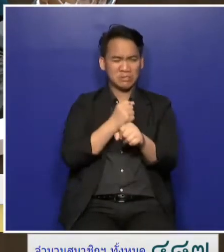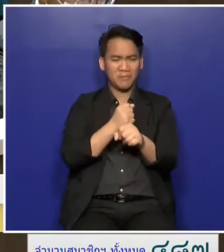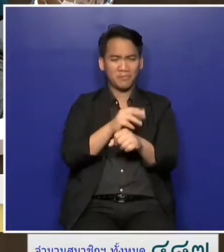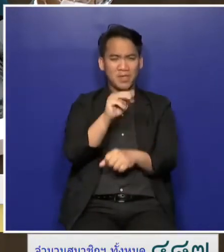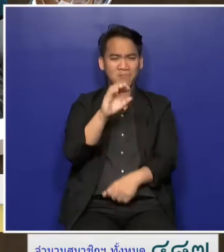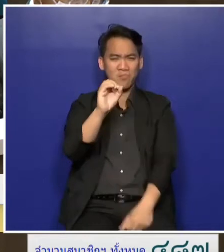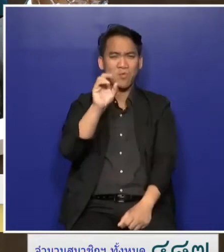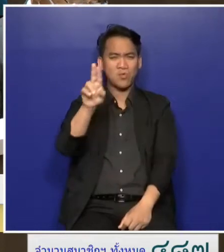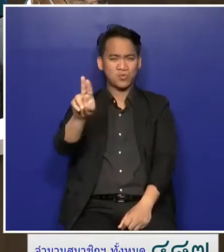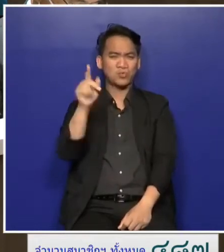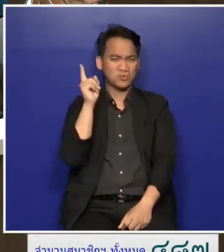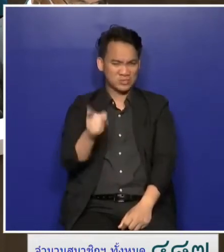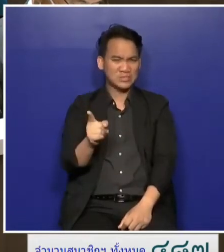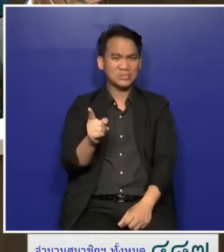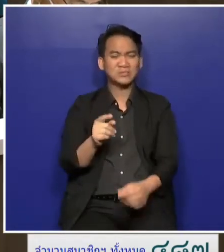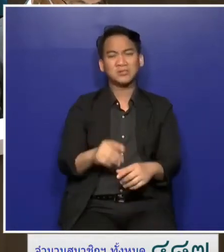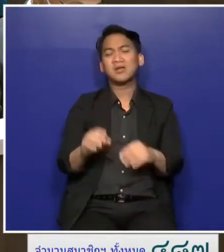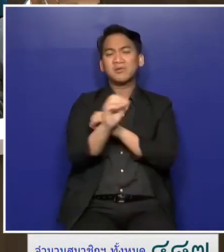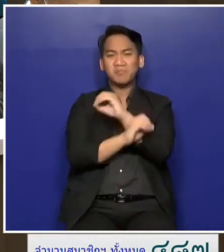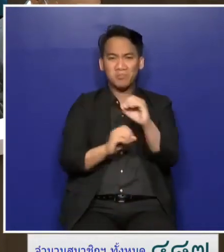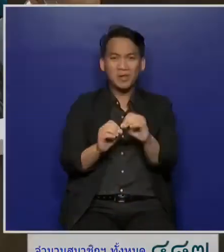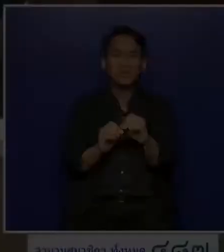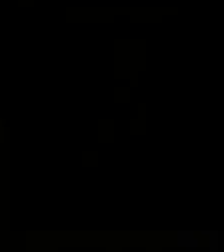่อย่างถูกระเบียบถูกต้องครับ เพื่ควปลดภัยกับพระคณครับ